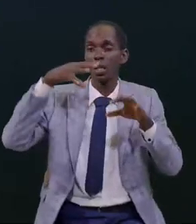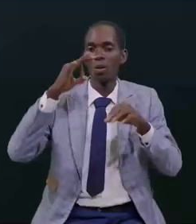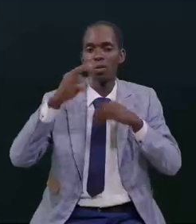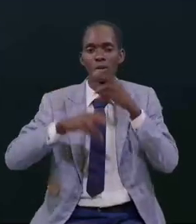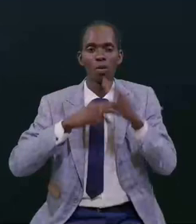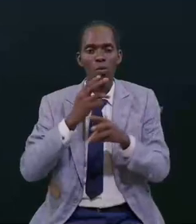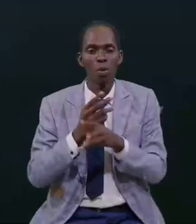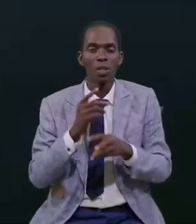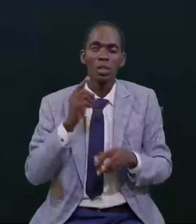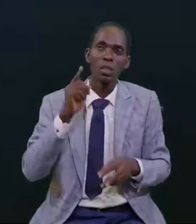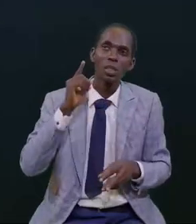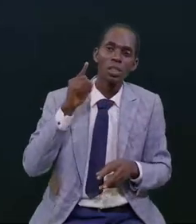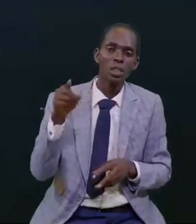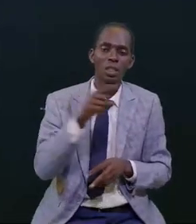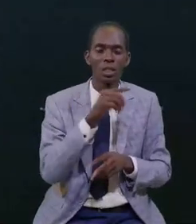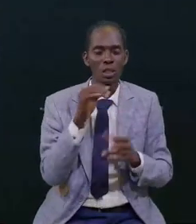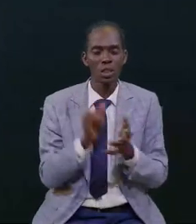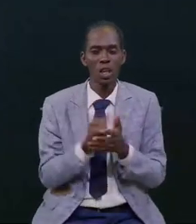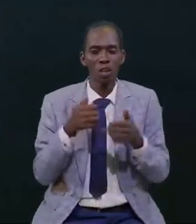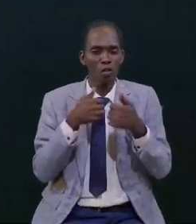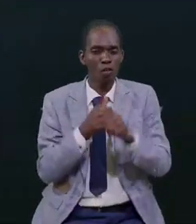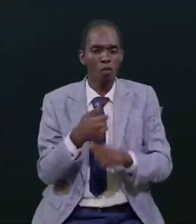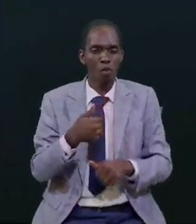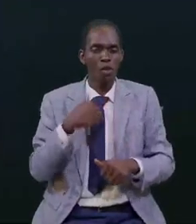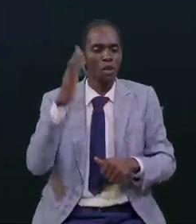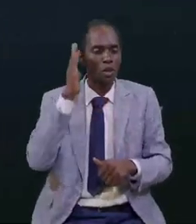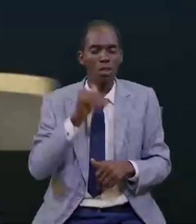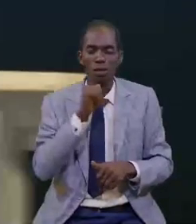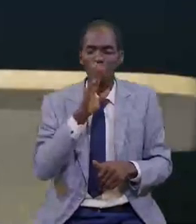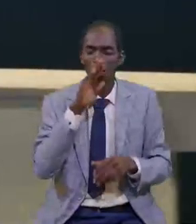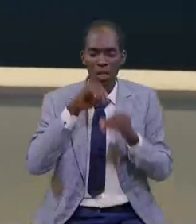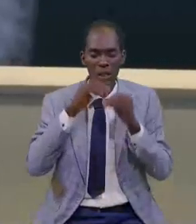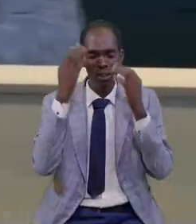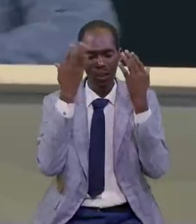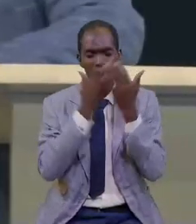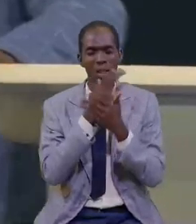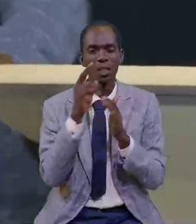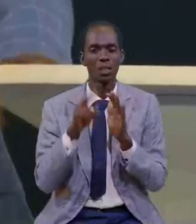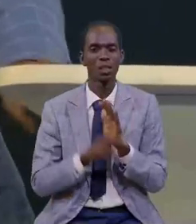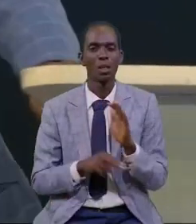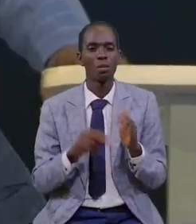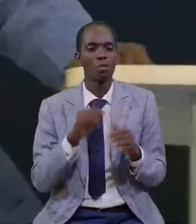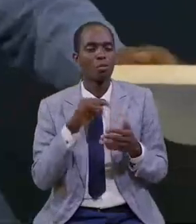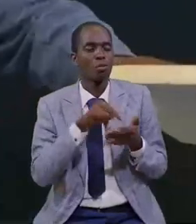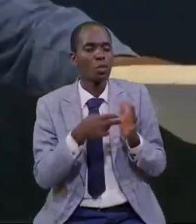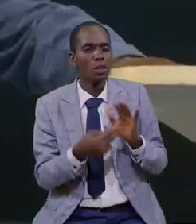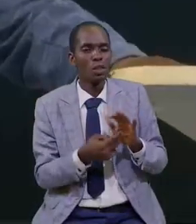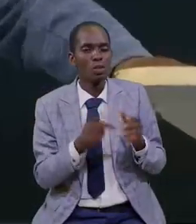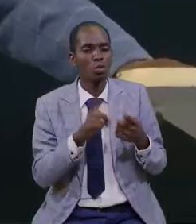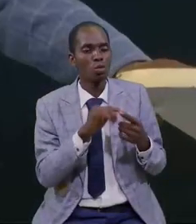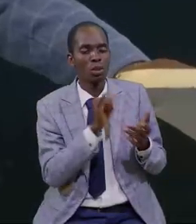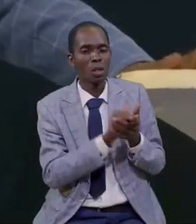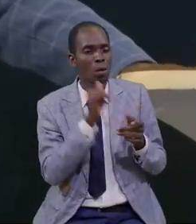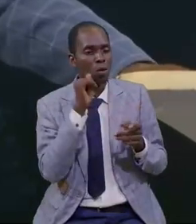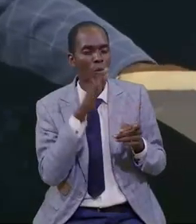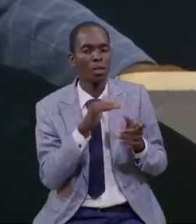suit ne marchera pas dans les ténèbres se référant à cette femme elle ne marchera plus dans